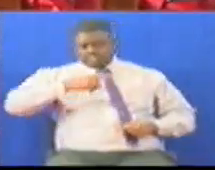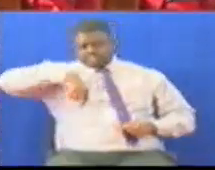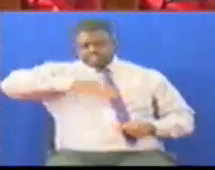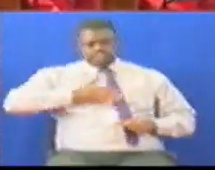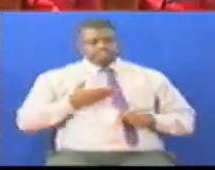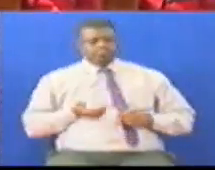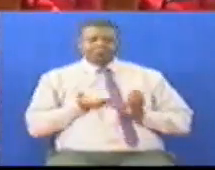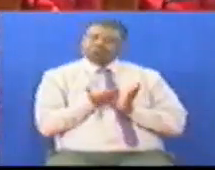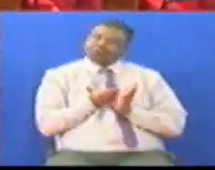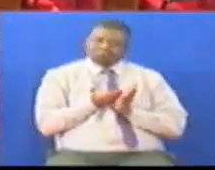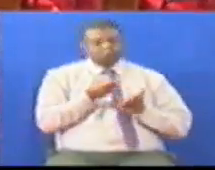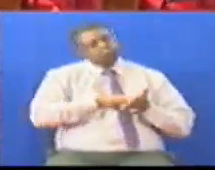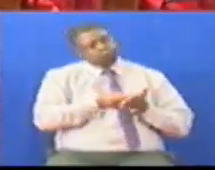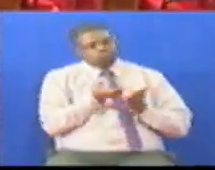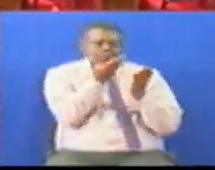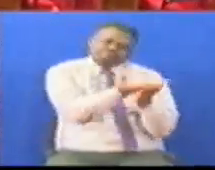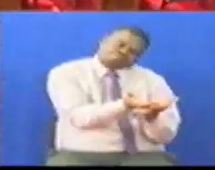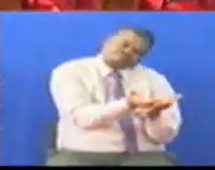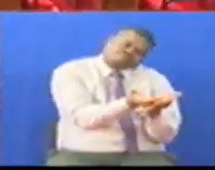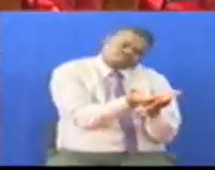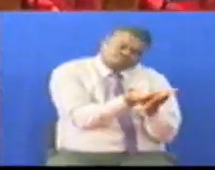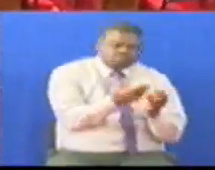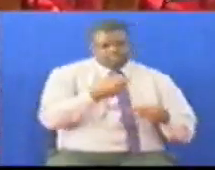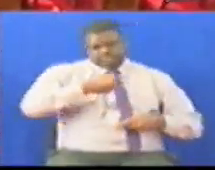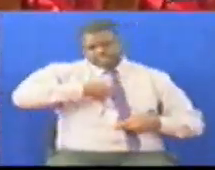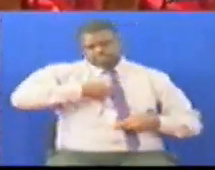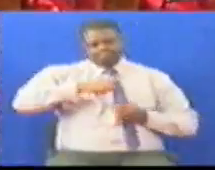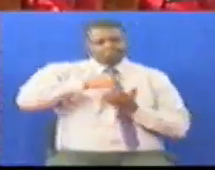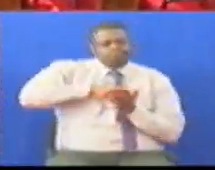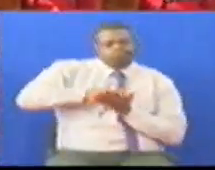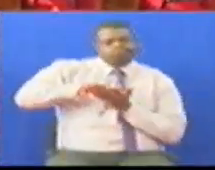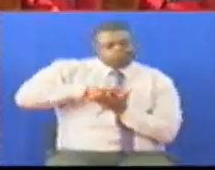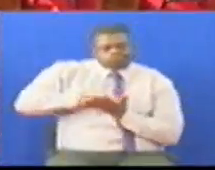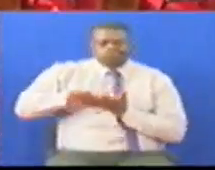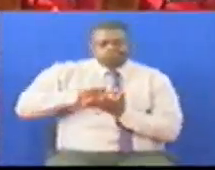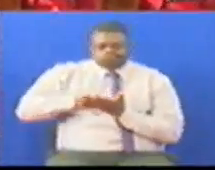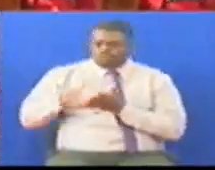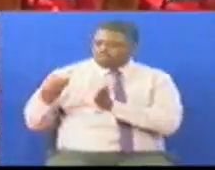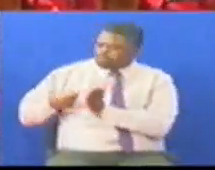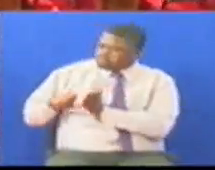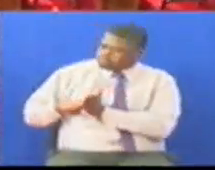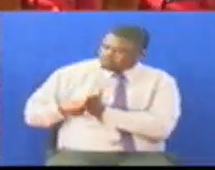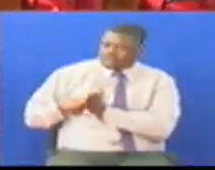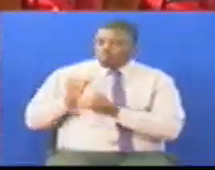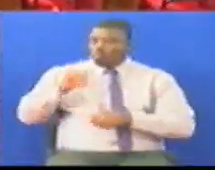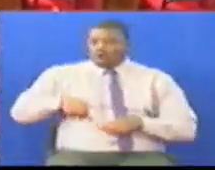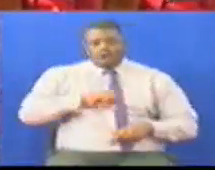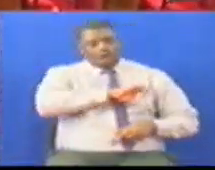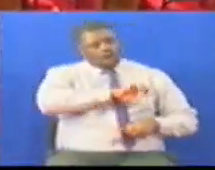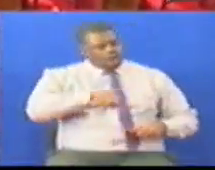kazi iliyokuwa imewasilishwa. Tumeeleza fedha mwaka wa fedha